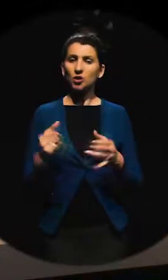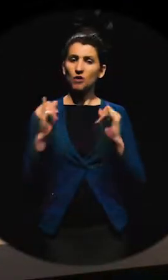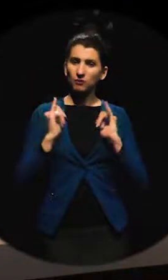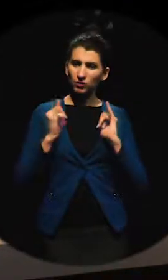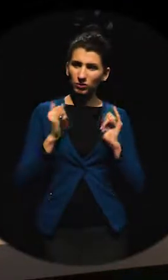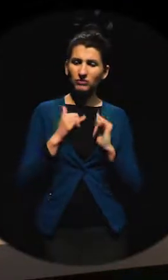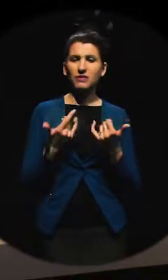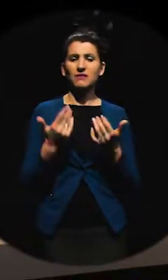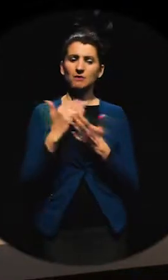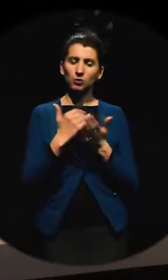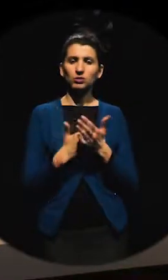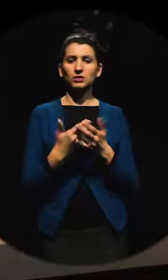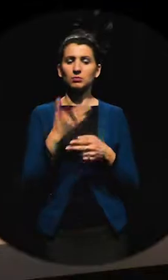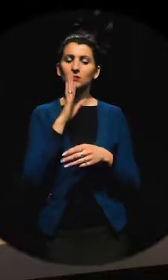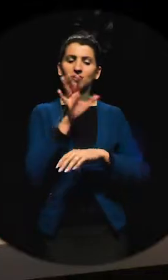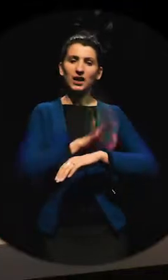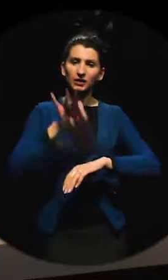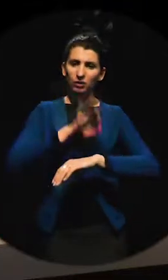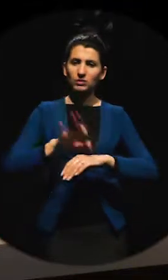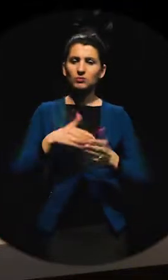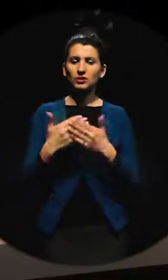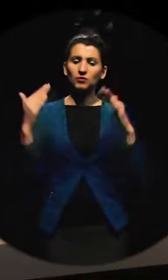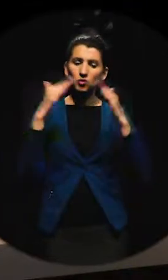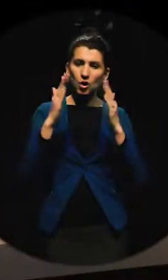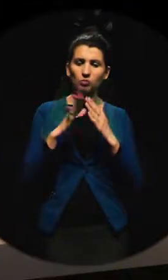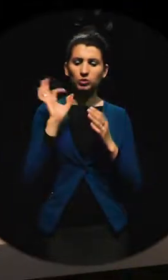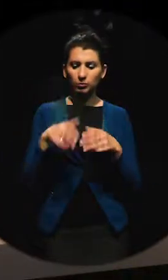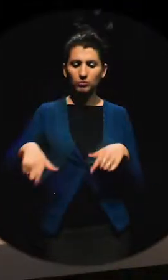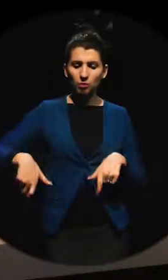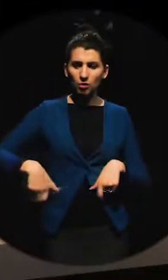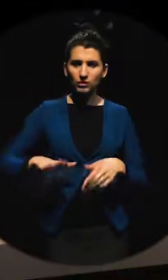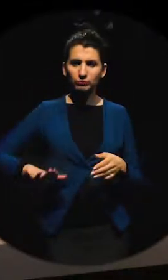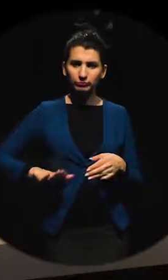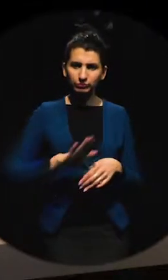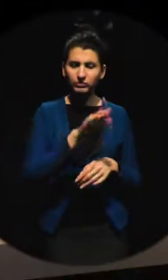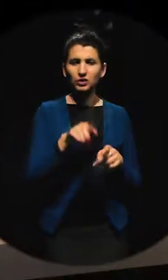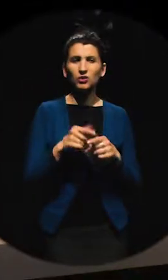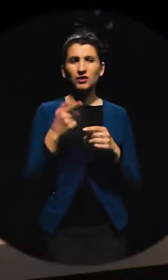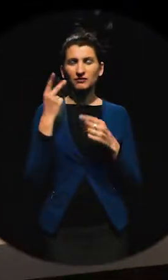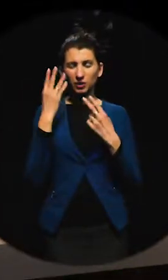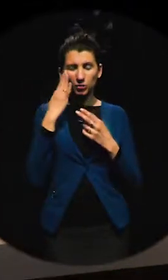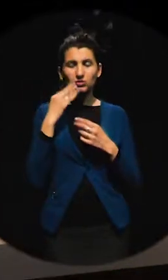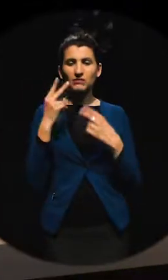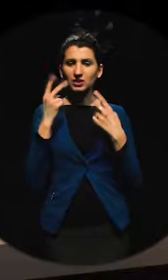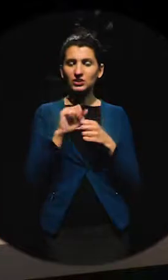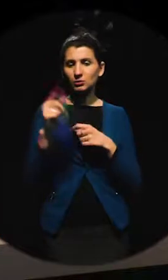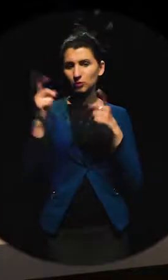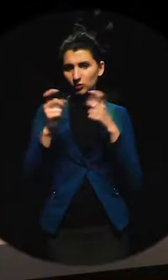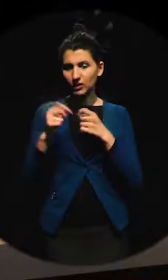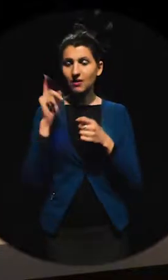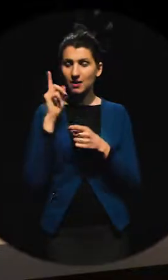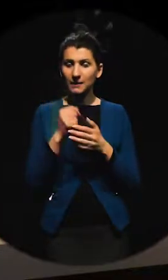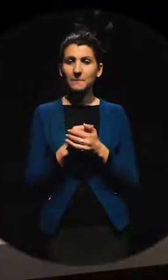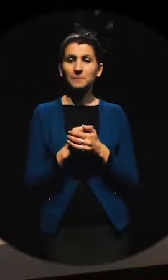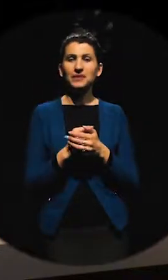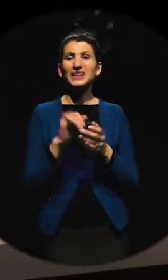warunków architektonicznych w przestrzeniach domowych. I to, co jest niesamowite, bo tutaj też fotografia odgrywa ważną rolę, że